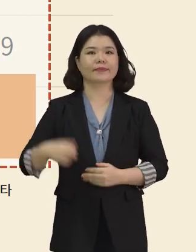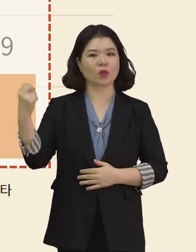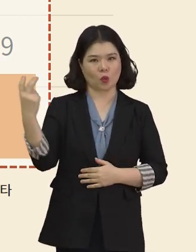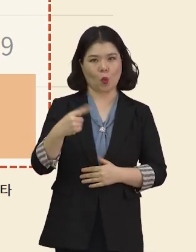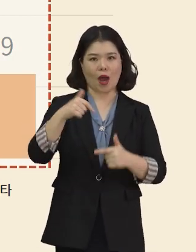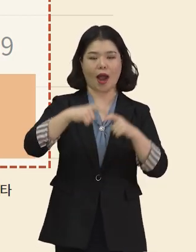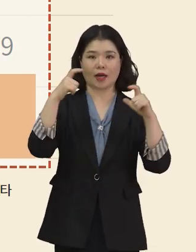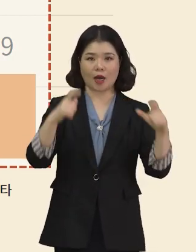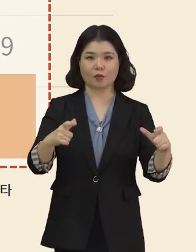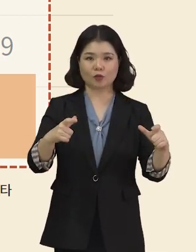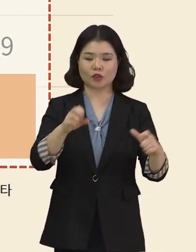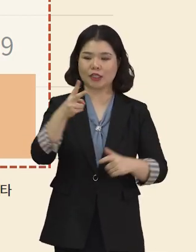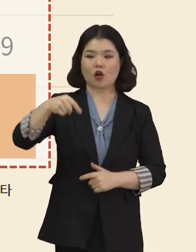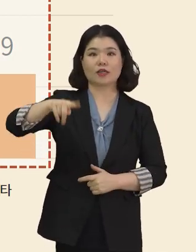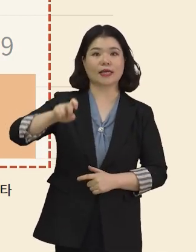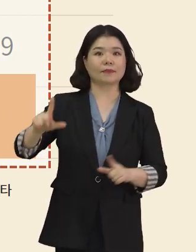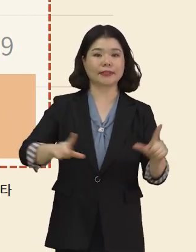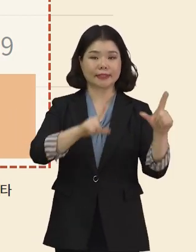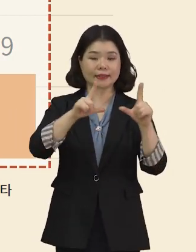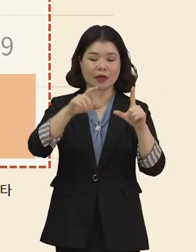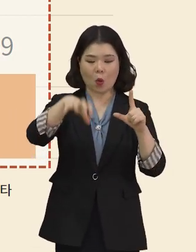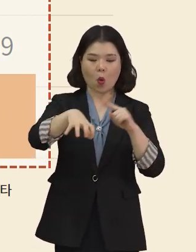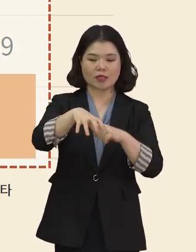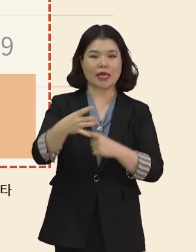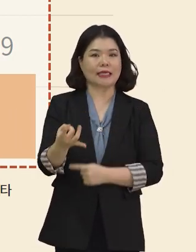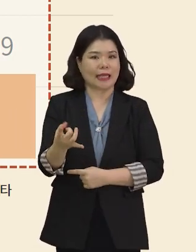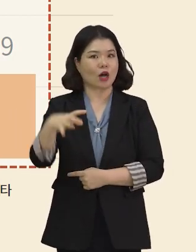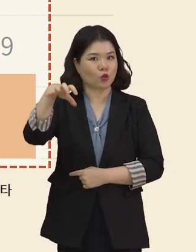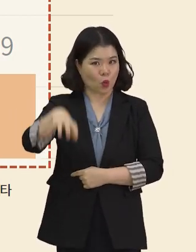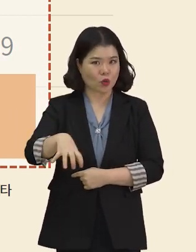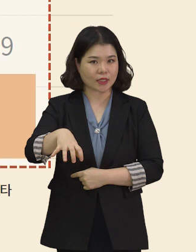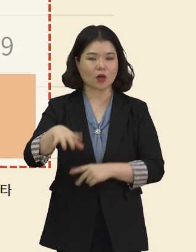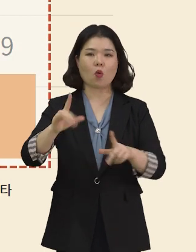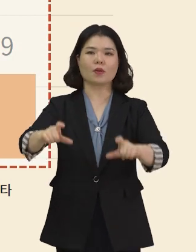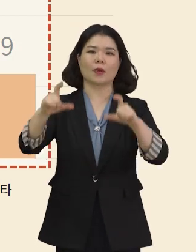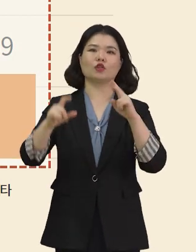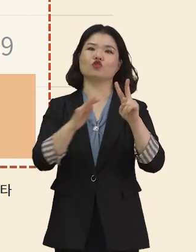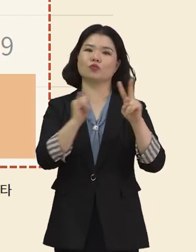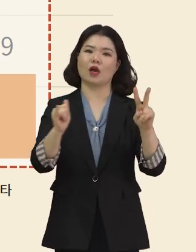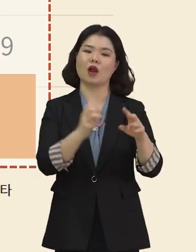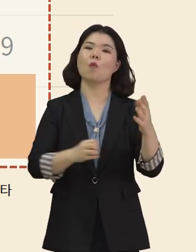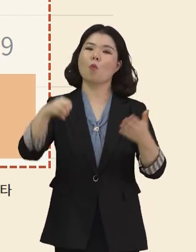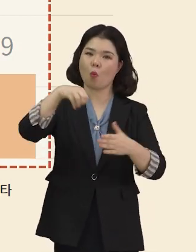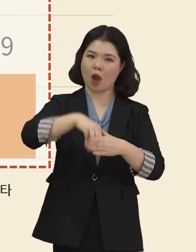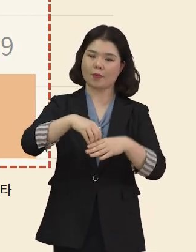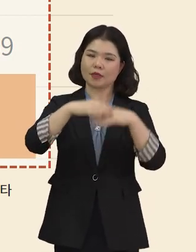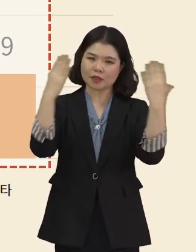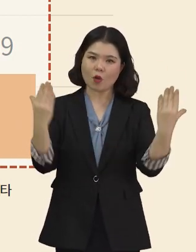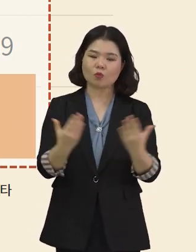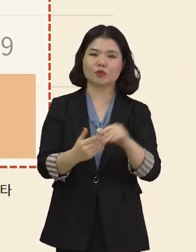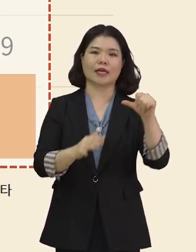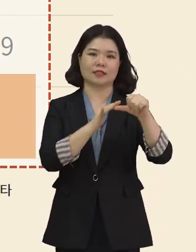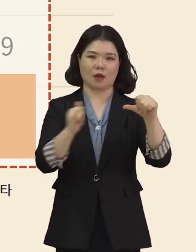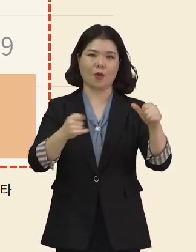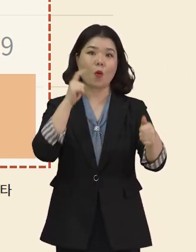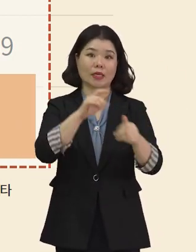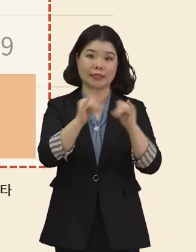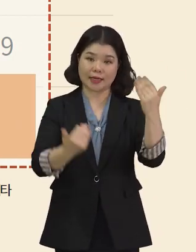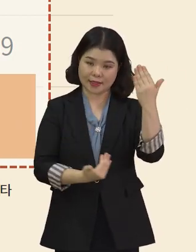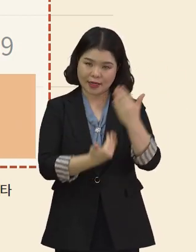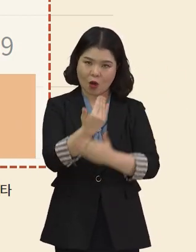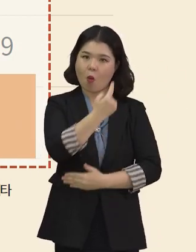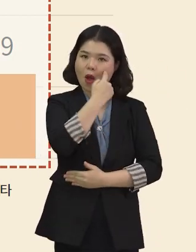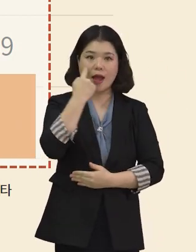한편 강남구는 역삼동 소재 당구장에서 오늘 양성 판정을 받은 2명을 포함해 총 5명의 확진자가 발생한